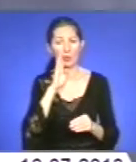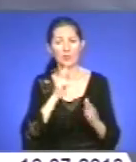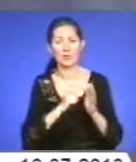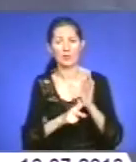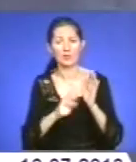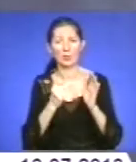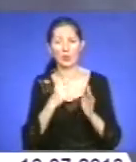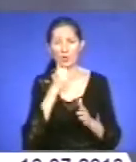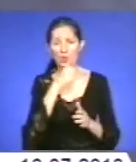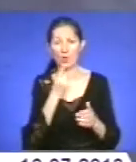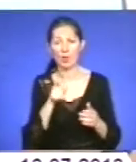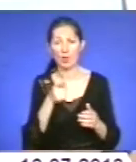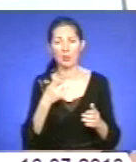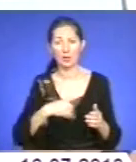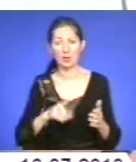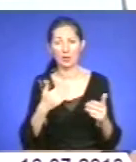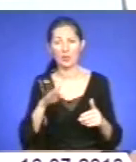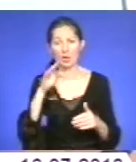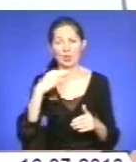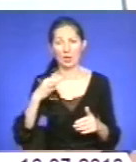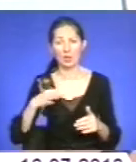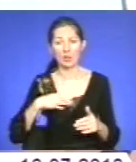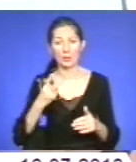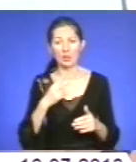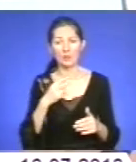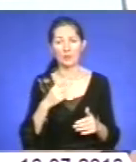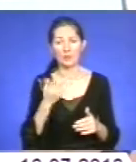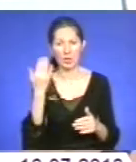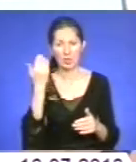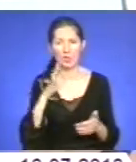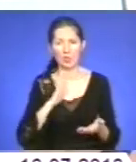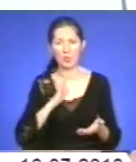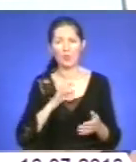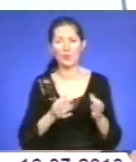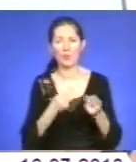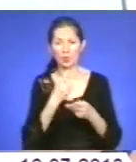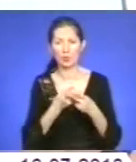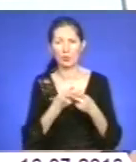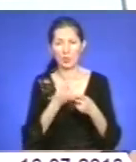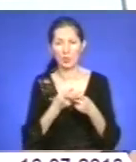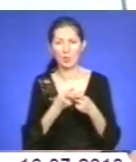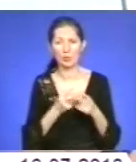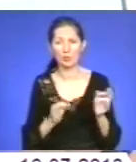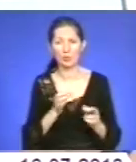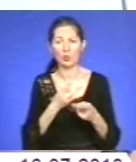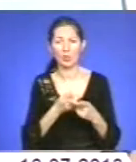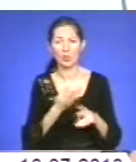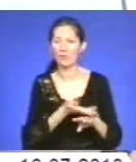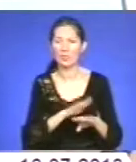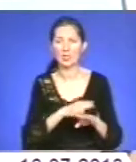цей малолітній хлопчик. Він раніше є судимий за, скажімо так, тяжкі злочини. за